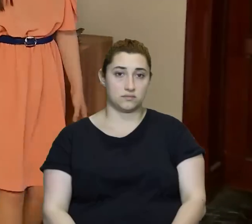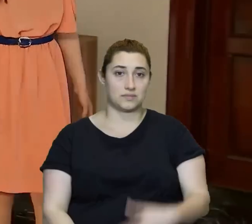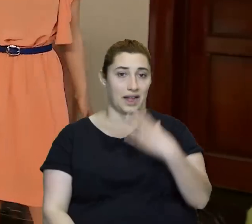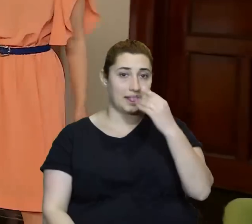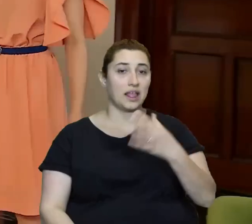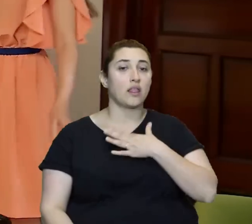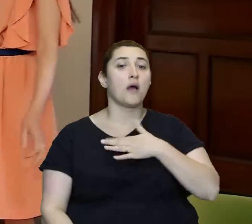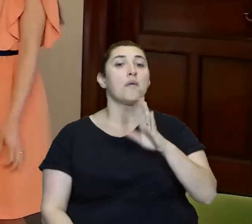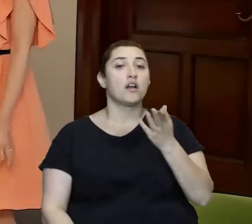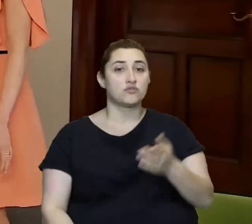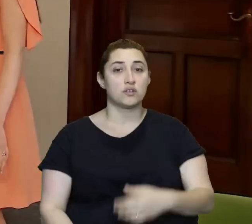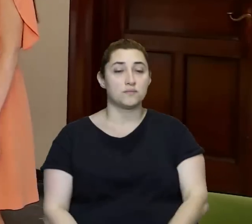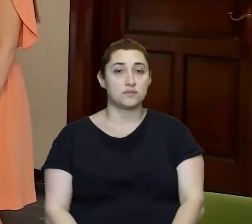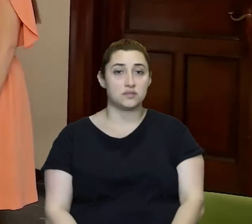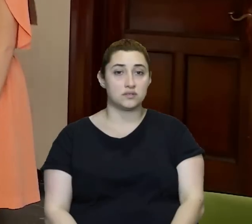Hediyeni denemeyecek misin?